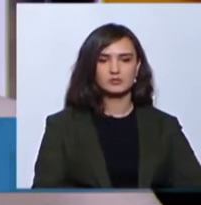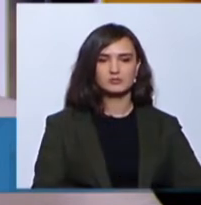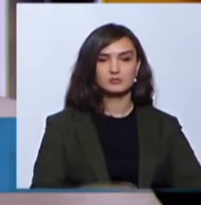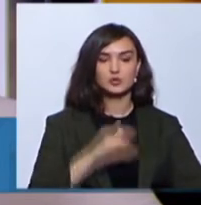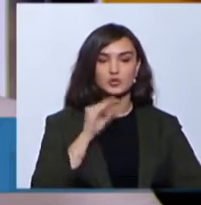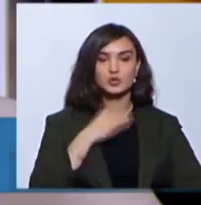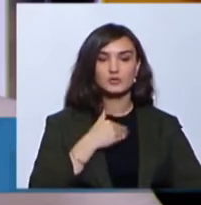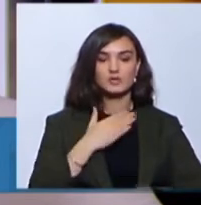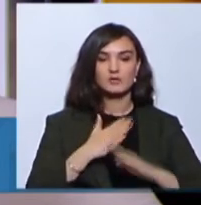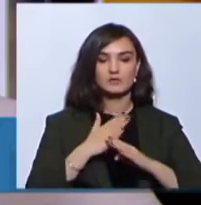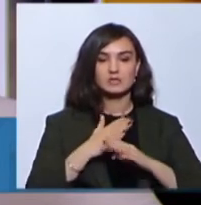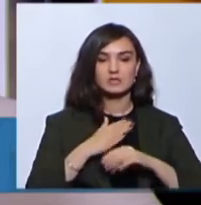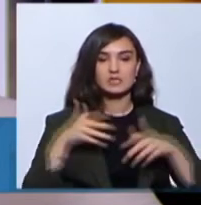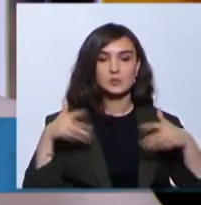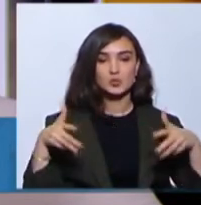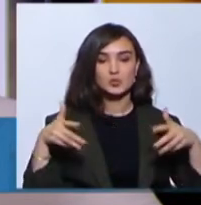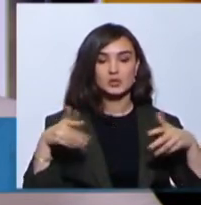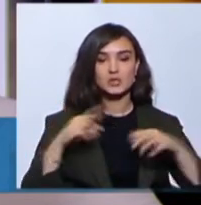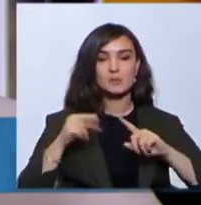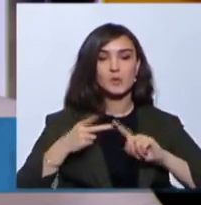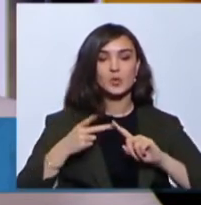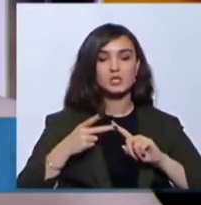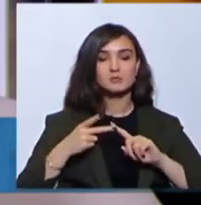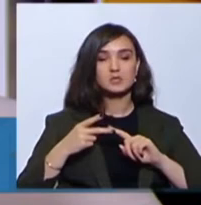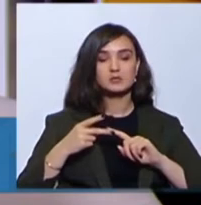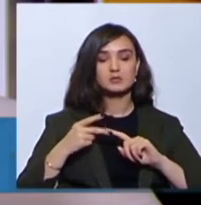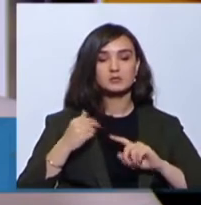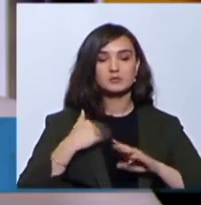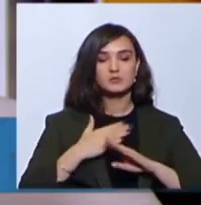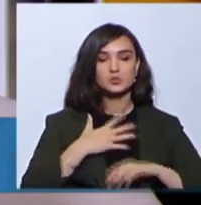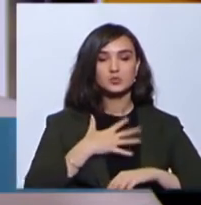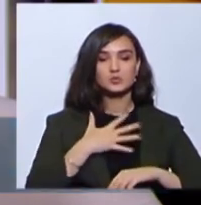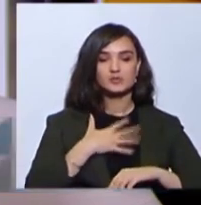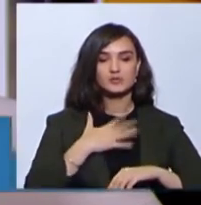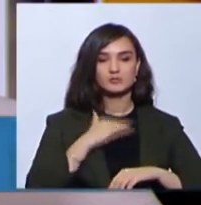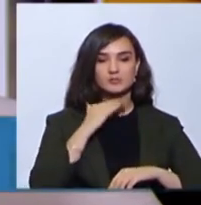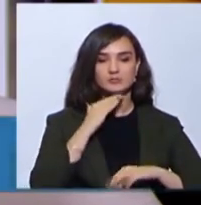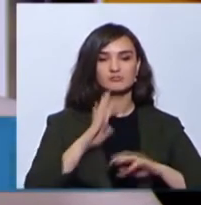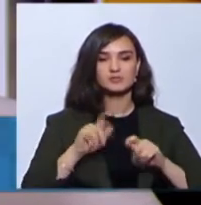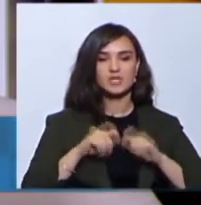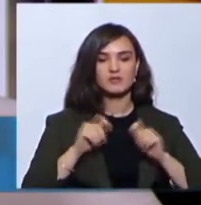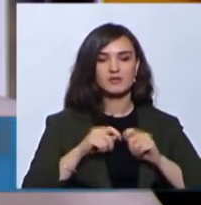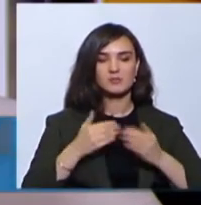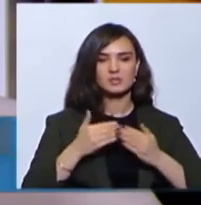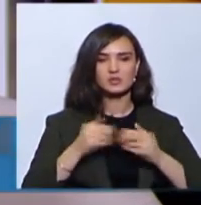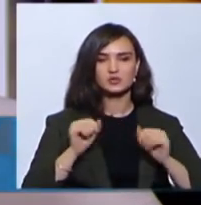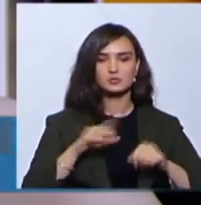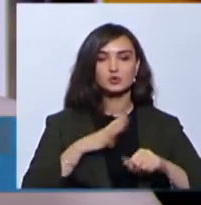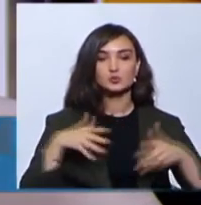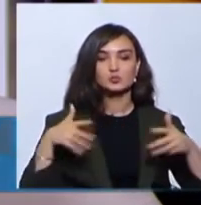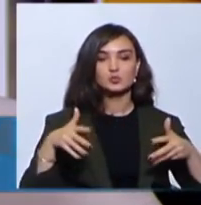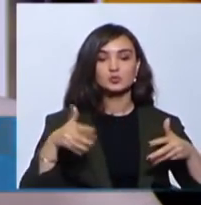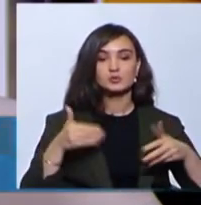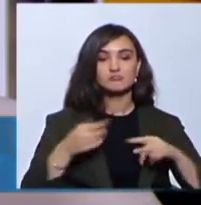ჩვენ გვაქვს ერთის მხრივ სიმსუქნე და მეორეს მხრივ გვაქვს სუნთქვის დარღვევა, როგორიც არის, ანუ ეს არის